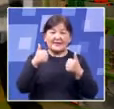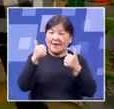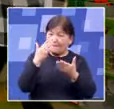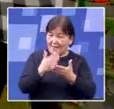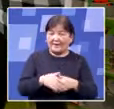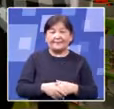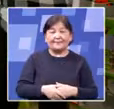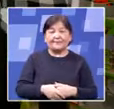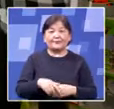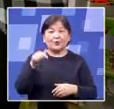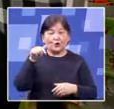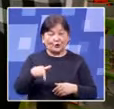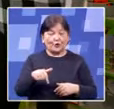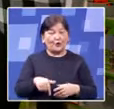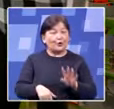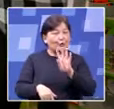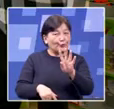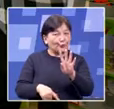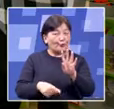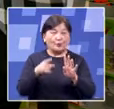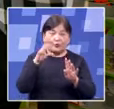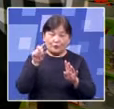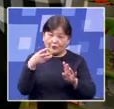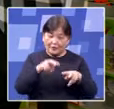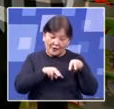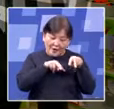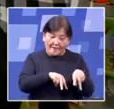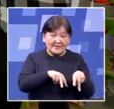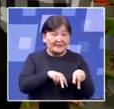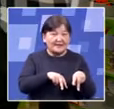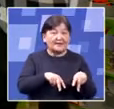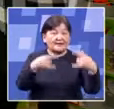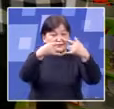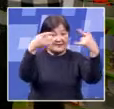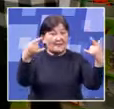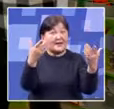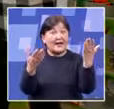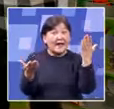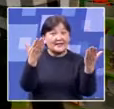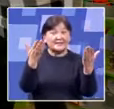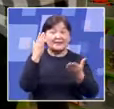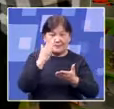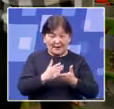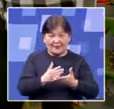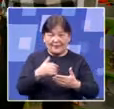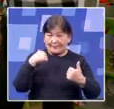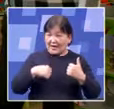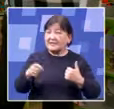Сайн байна. За одоо дөрөв хөлтэй амтан амтд самрын аль хэсэгт байгааг